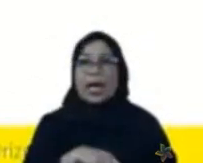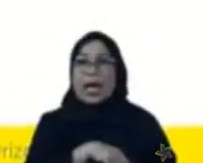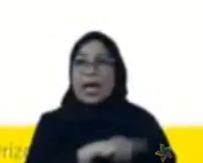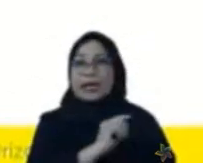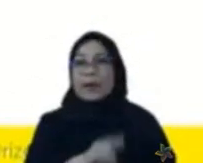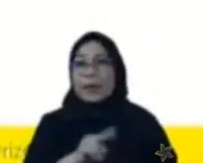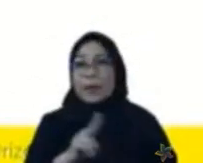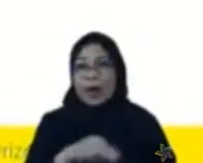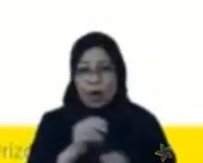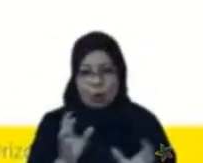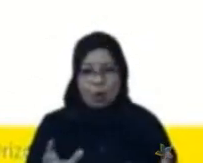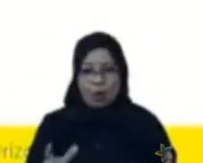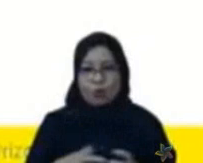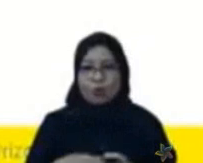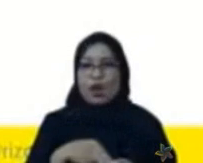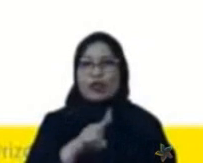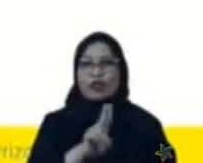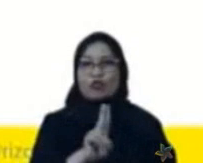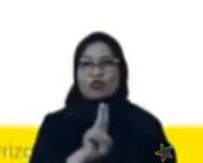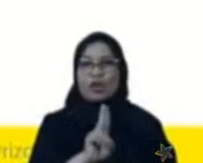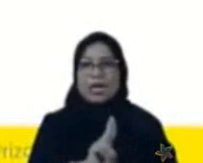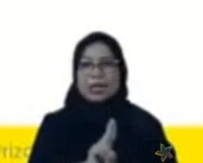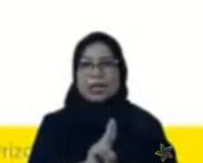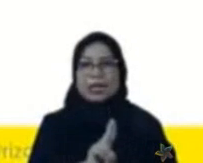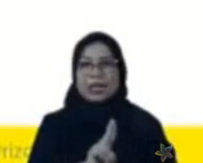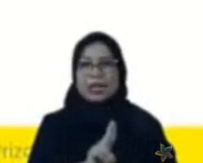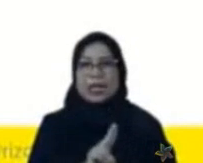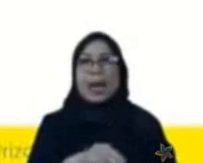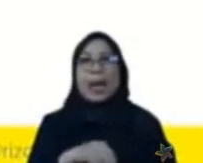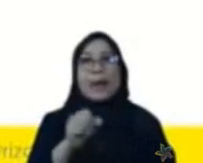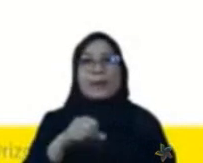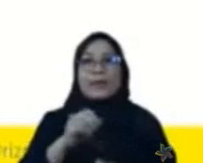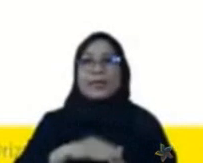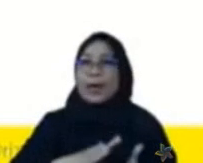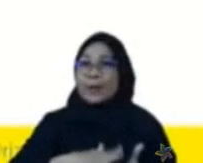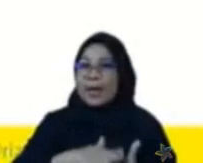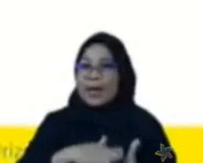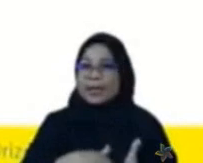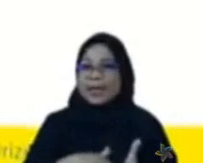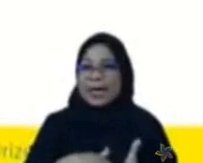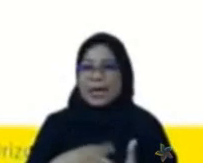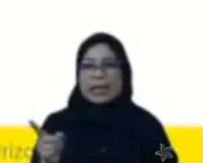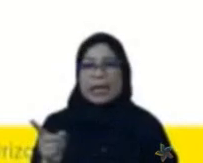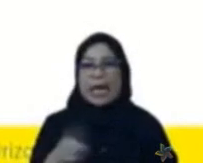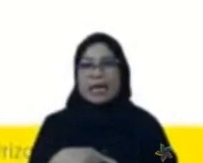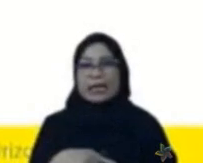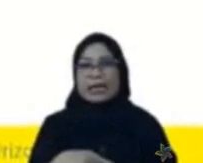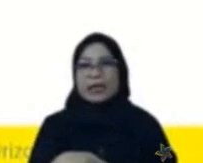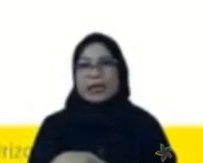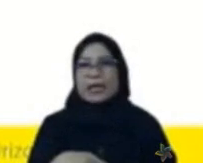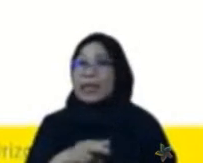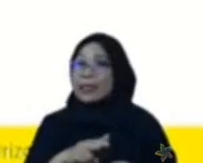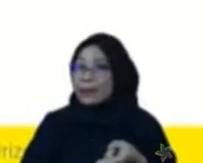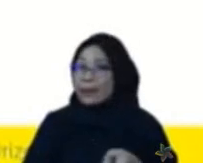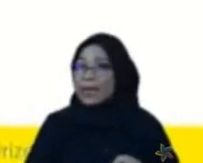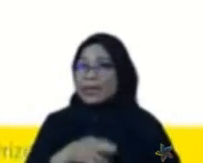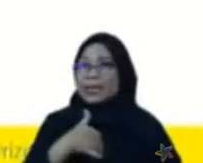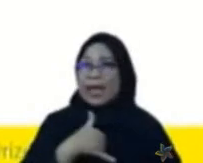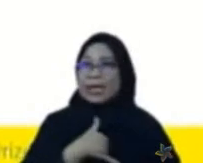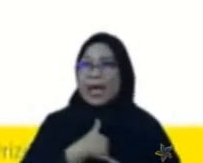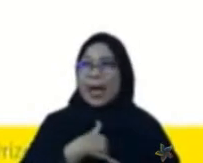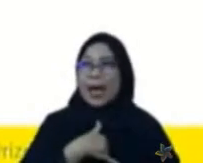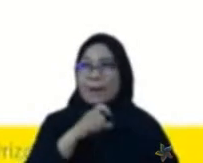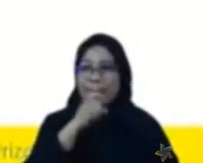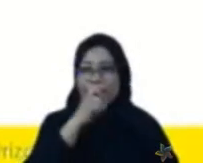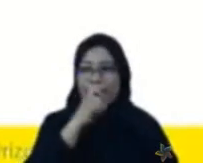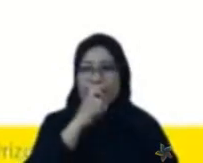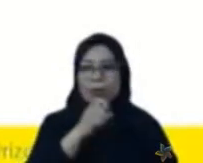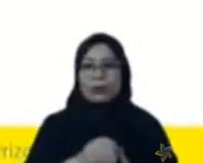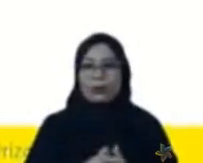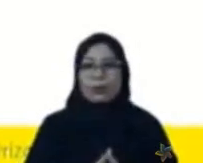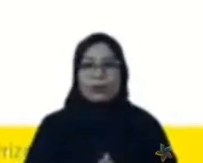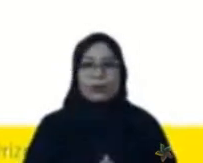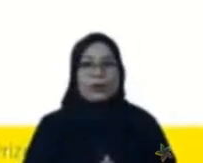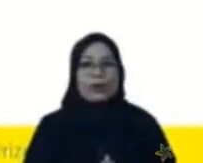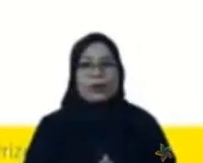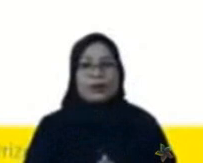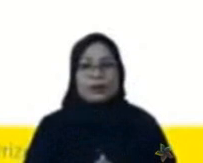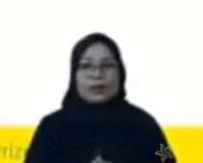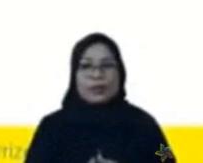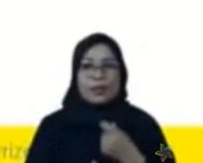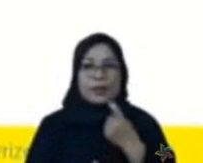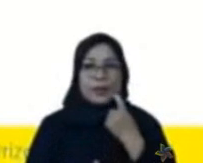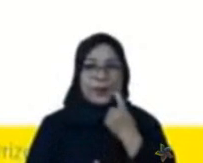tugas. Di sini saya juga belajar dari rekan saya, namanya Pak Rizky, dari Instagramnya pernah